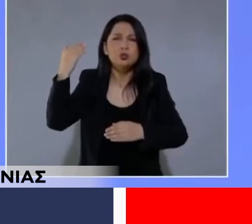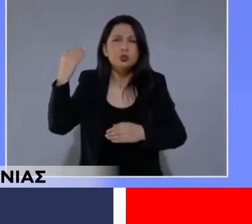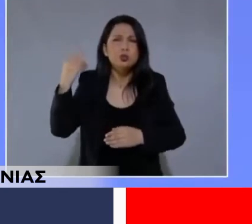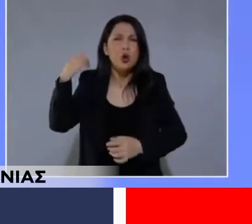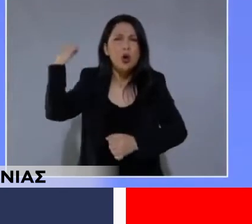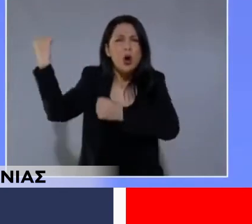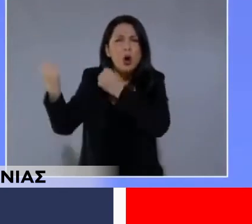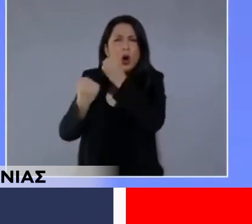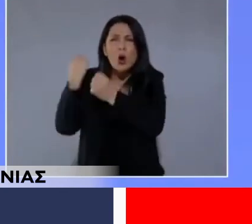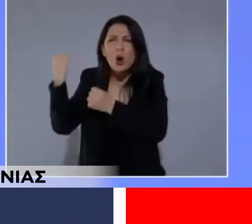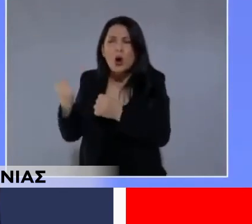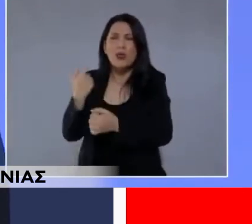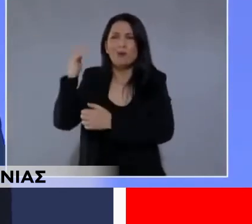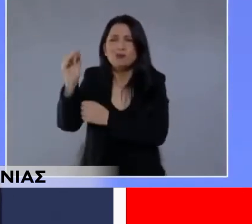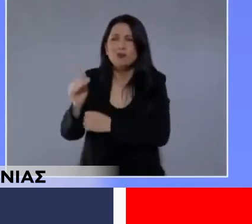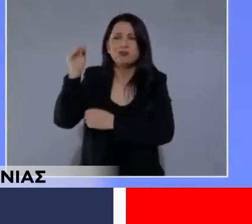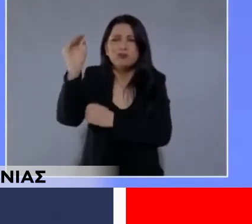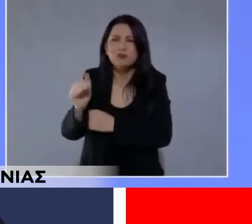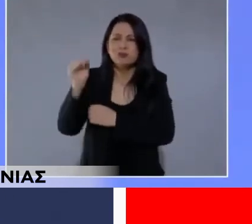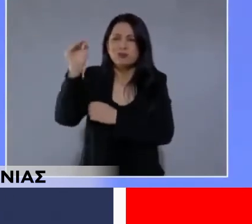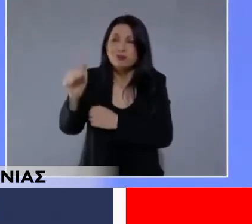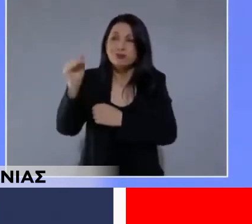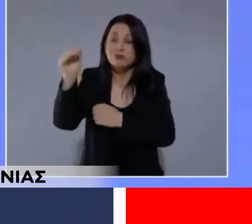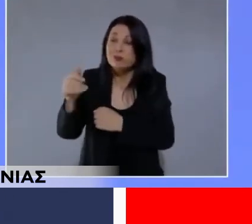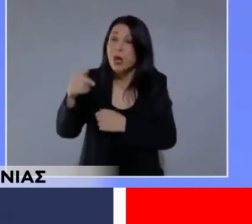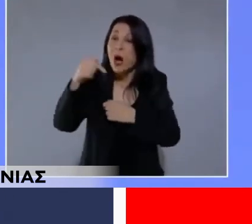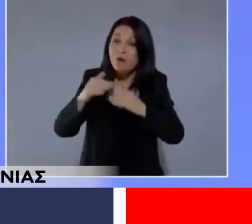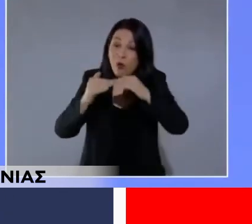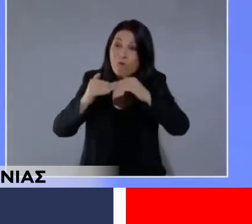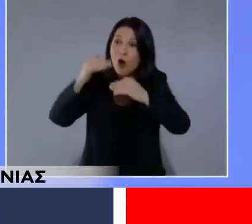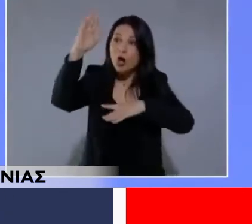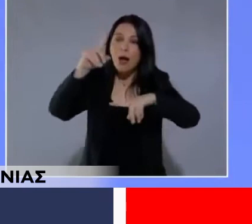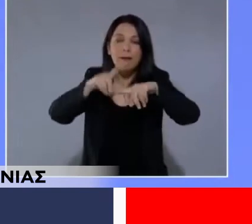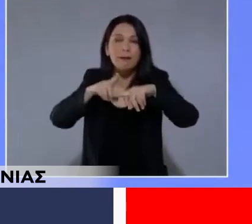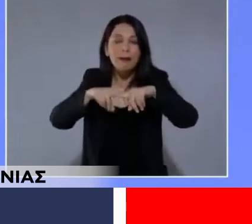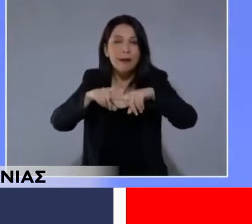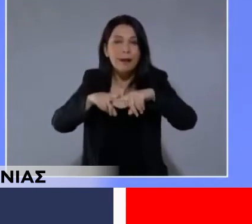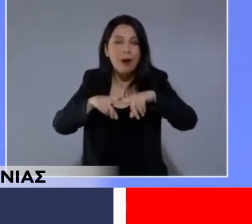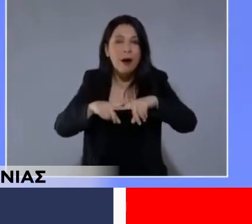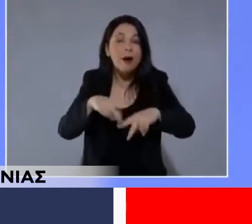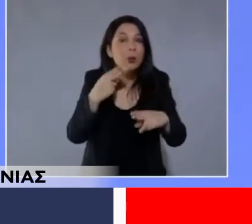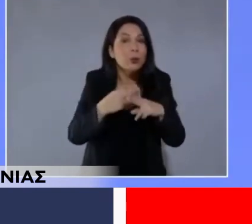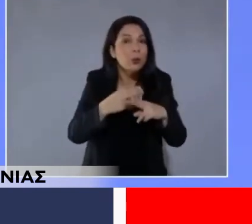δεκαετιών, όχι μόνο για την κεντρική Μακεδονία αλλά για ολόκληρη τη Βόρεια Ελλάδα, θα